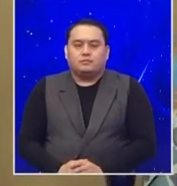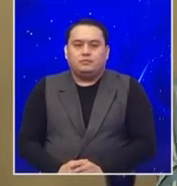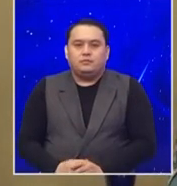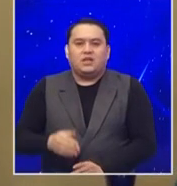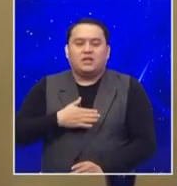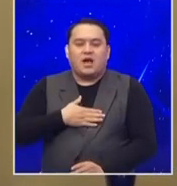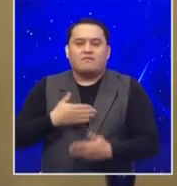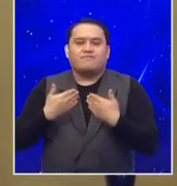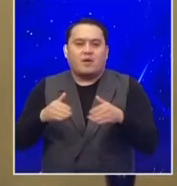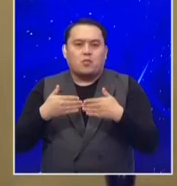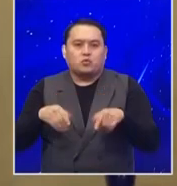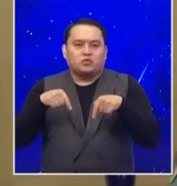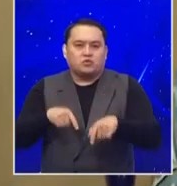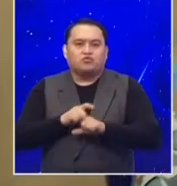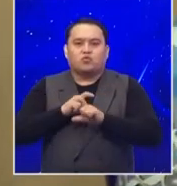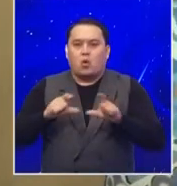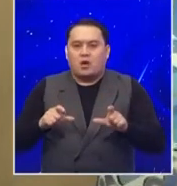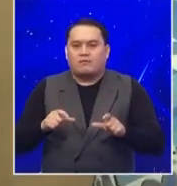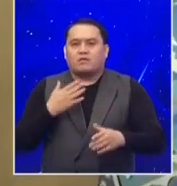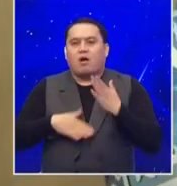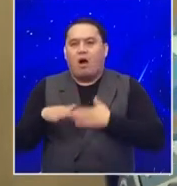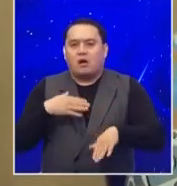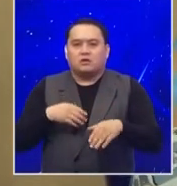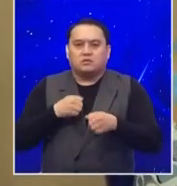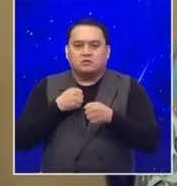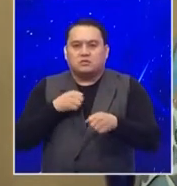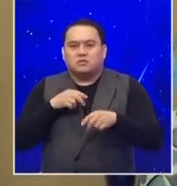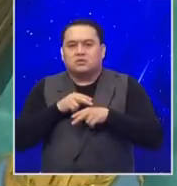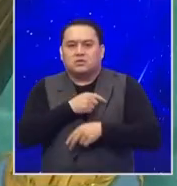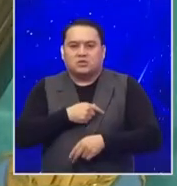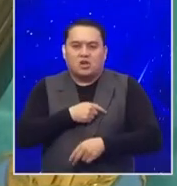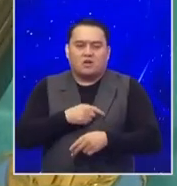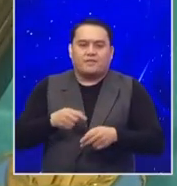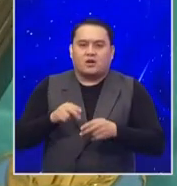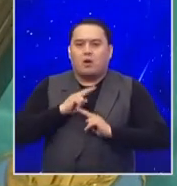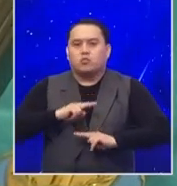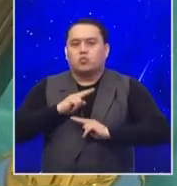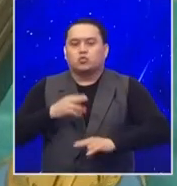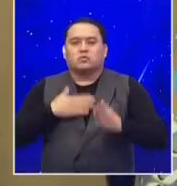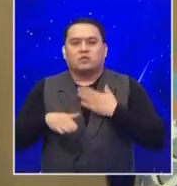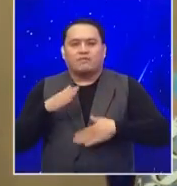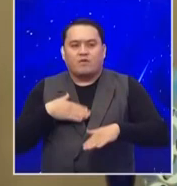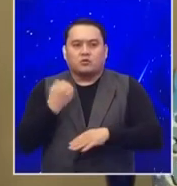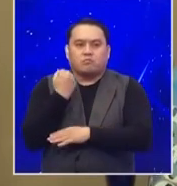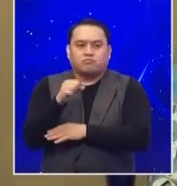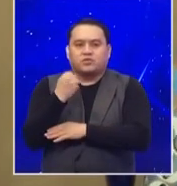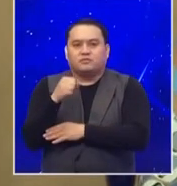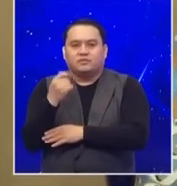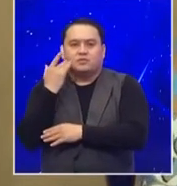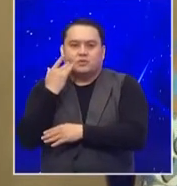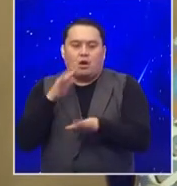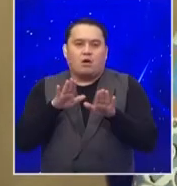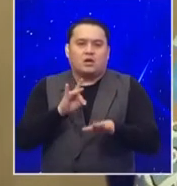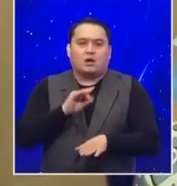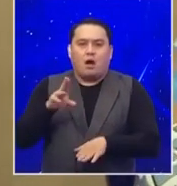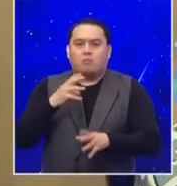Я сама выпускница этой школы, поэтому мне в радость тренировать земляков. Горжусь их достижениями. За эти годы мы получали призовые места на республиканских